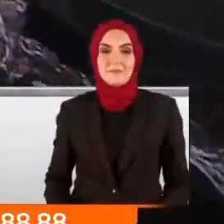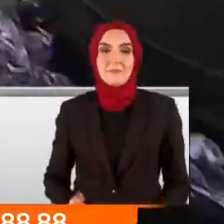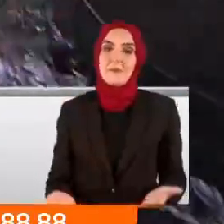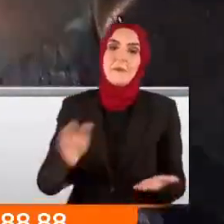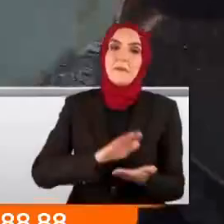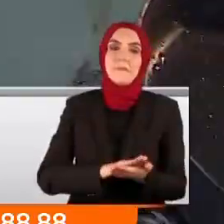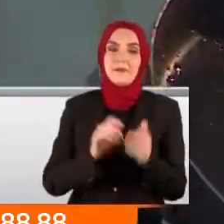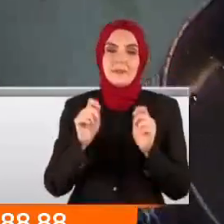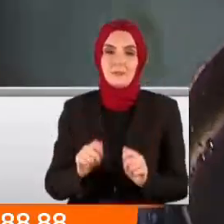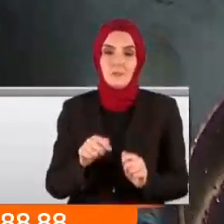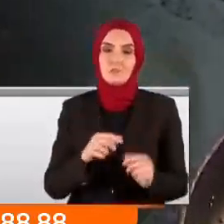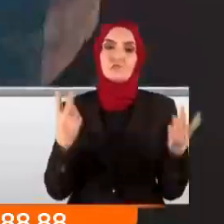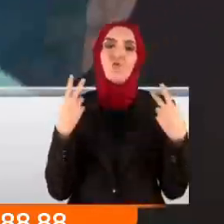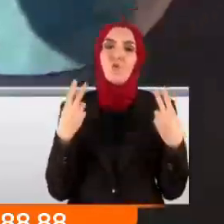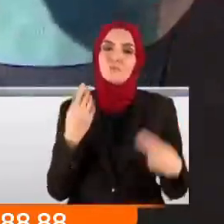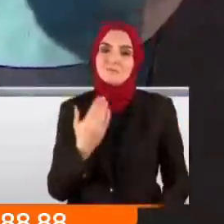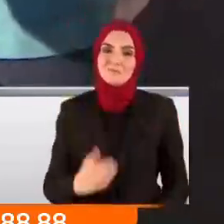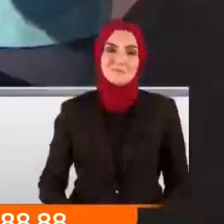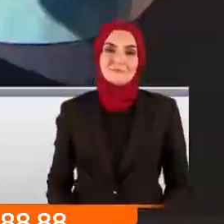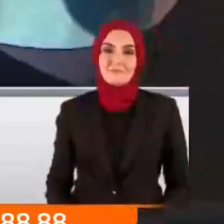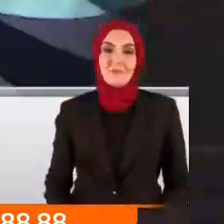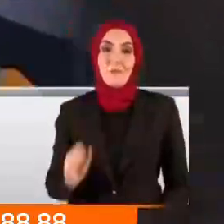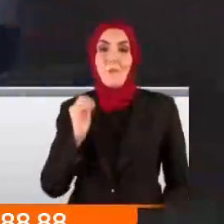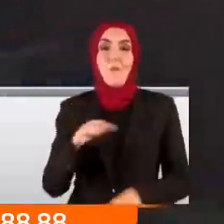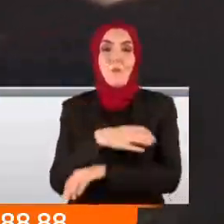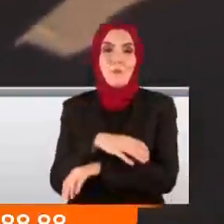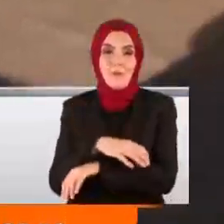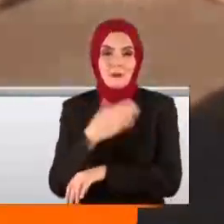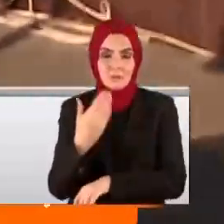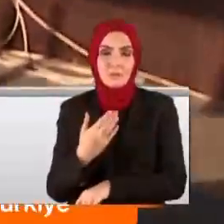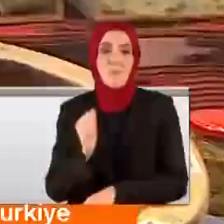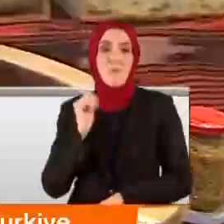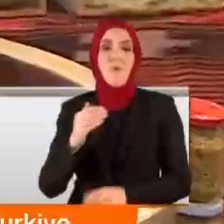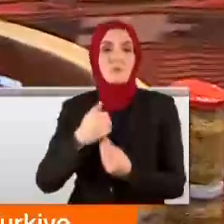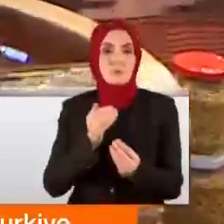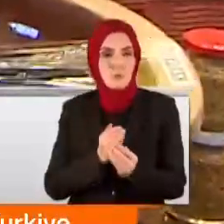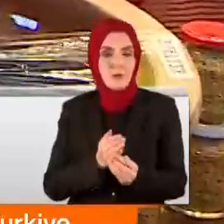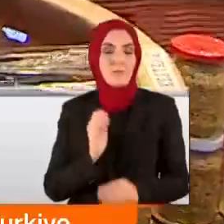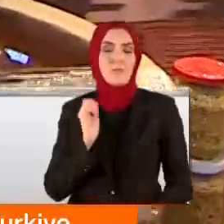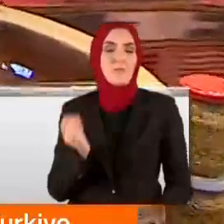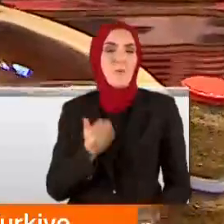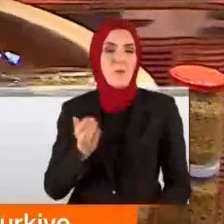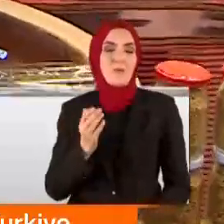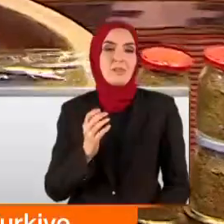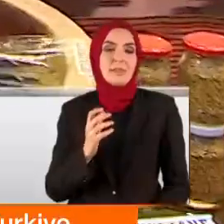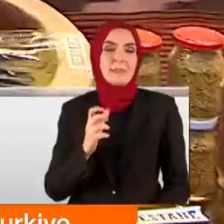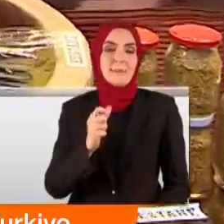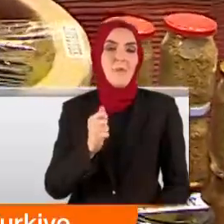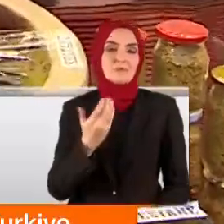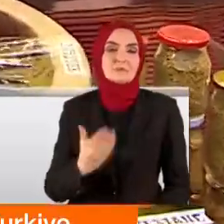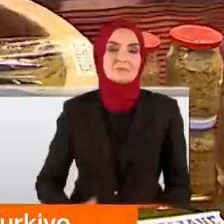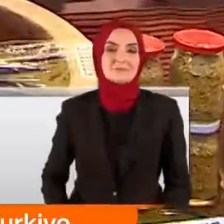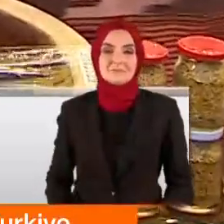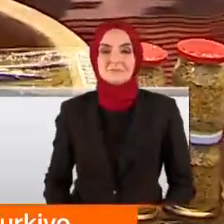kapatıyoruz. Buna da şov diyoruz galiba. Evet efendim. Bol maydanoz, bol soğan, bol limon. Nereden geldiniz? Of hayrattan geldik. Of'tan geldik. Of aman